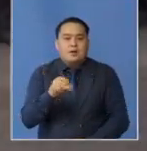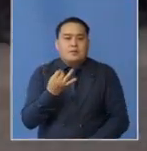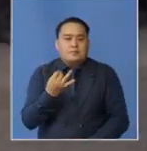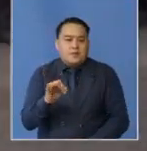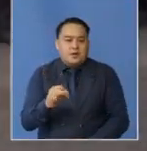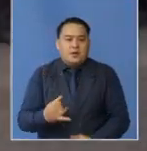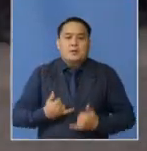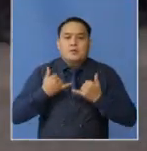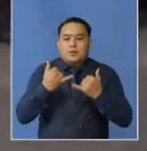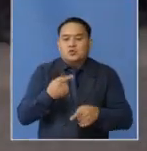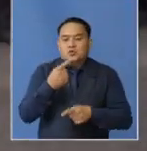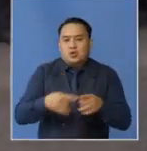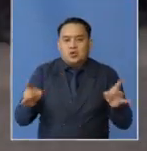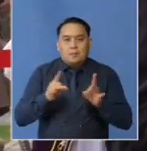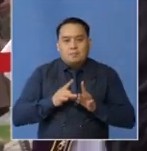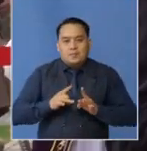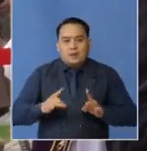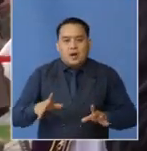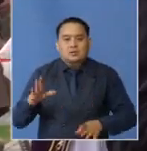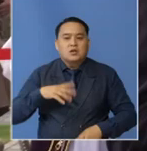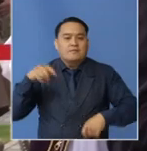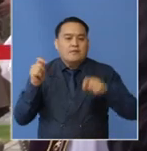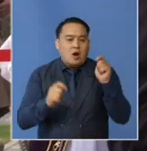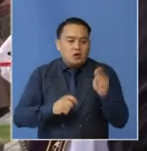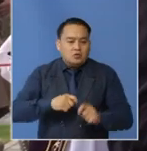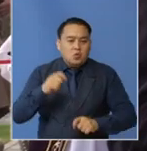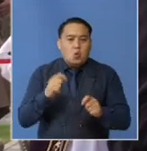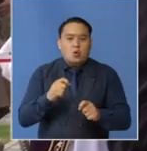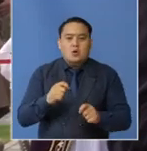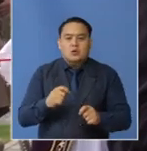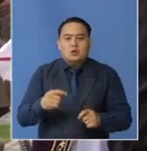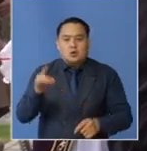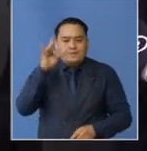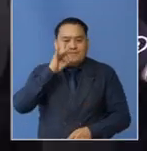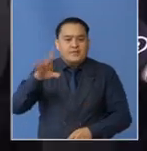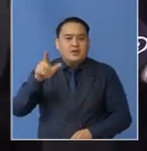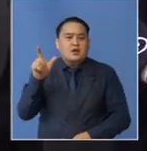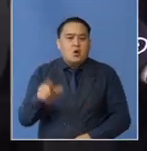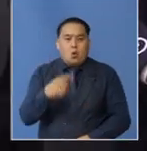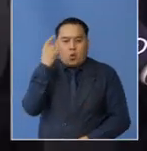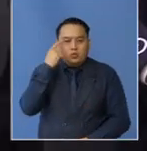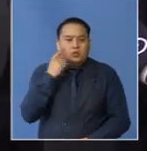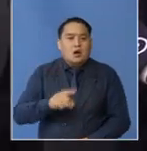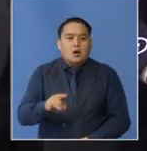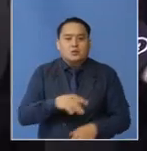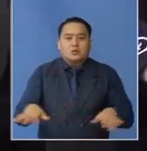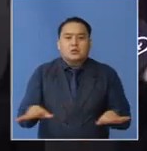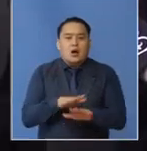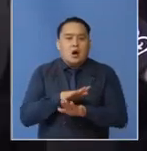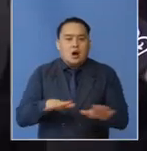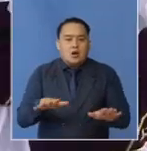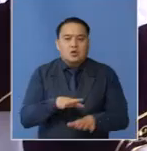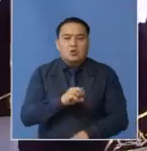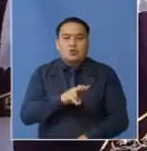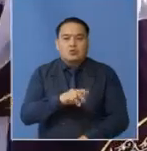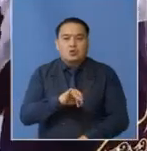великого предка и стать частью юбилейных событий съехались самые именитые уроженцы Коксусского района. Народные артисты Республики Казахстан